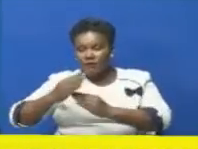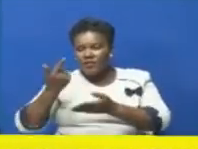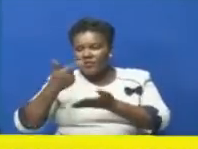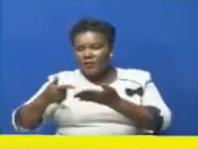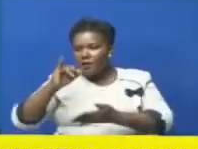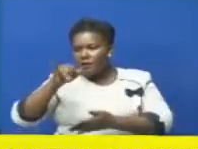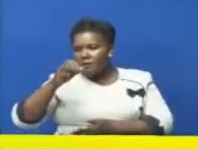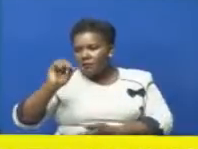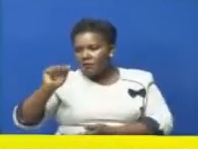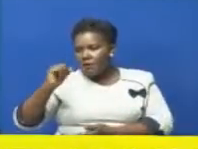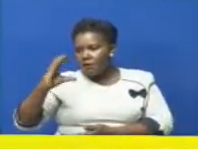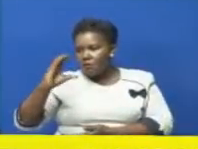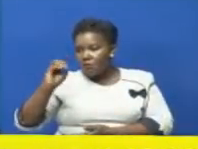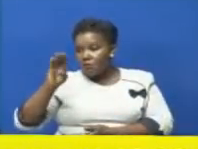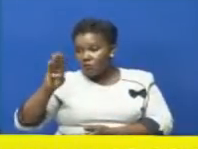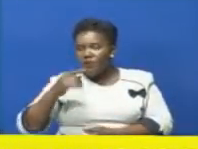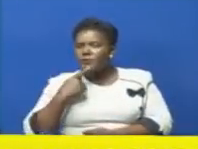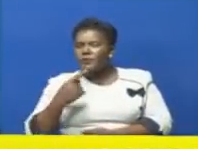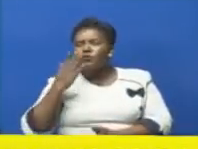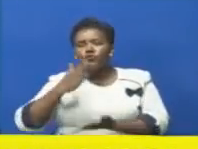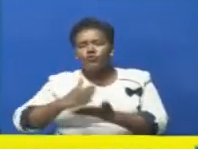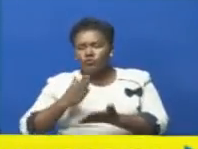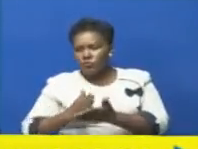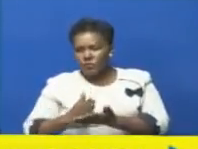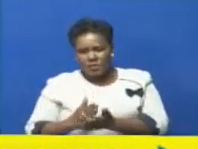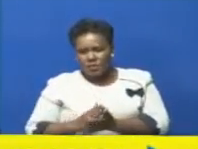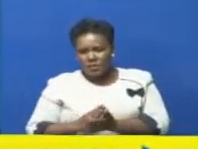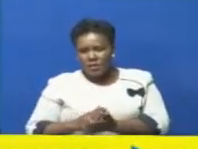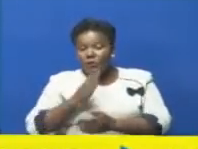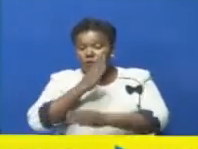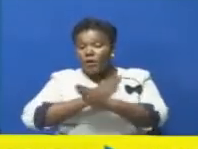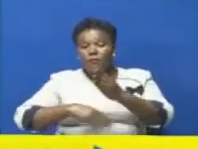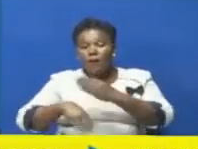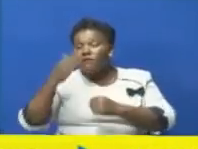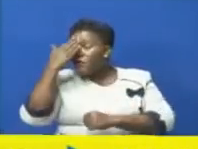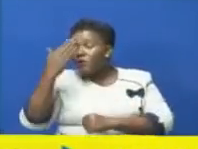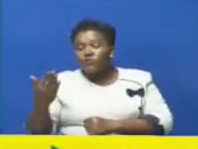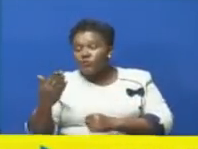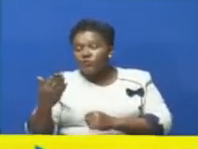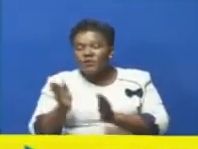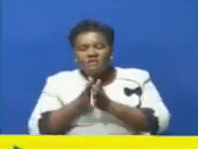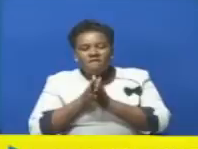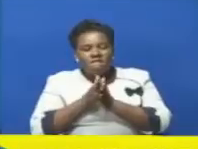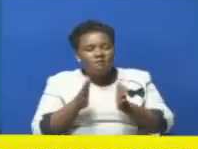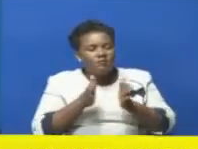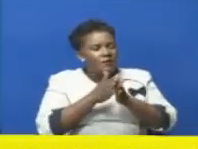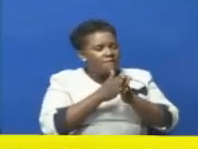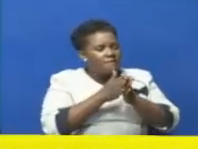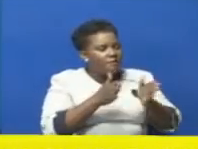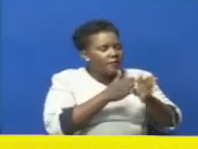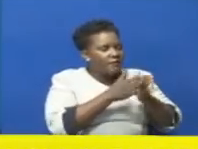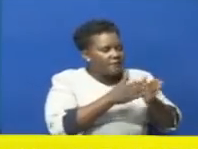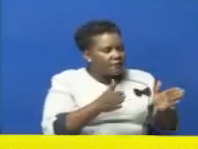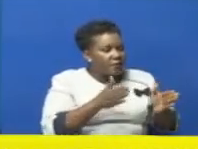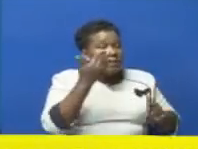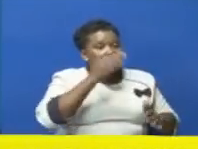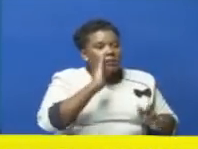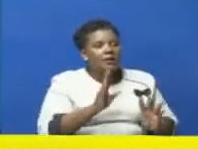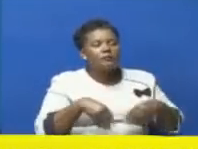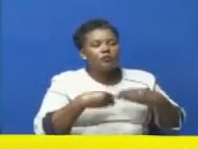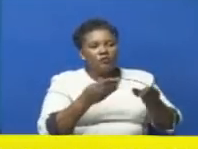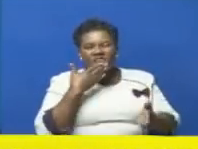changamoto kwa watu wenye ulemavu kutofahamu fursa mbalimbali zinazotolewa na serikali na wadau, ikiwemo mikopo kwa ajili